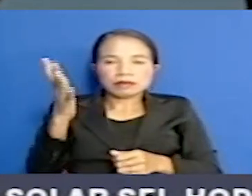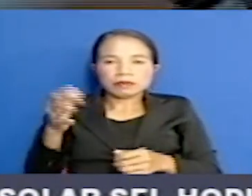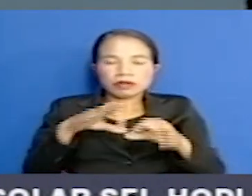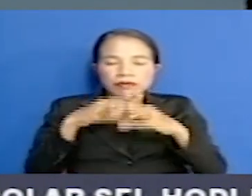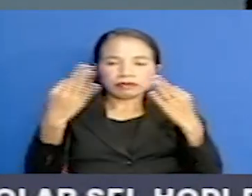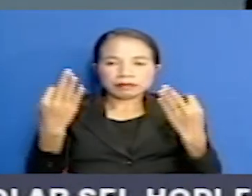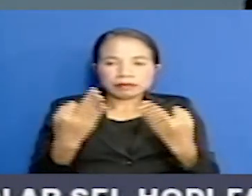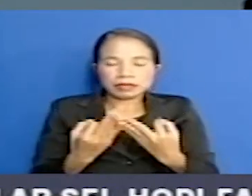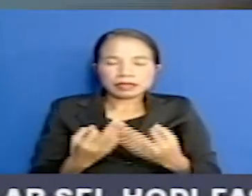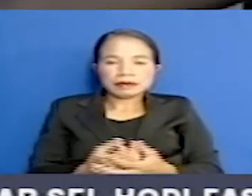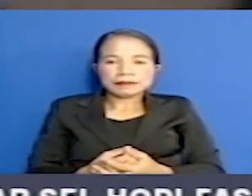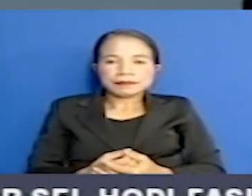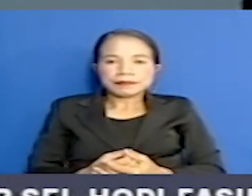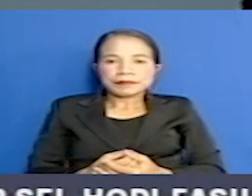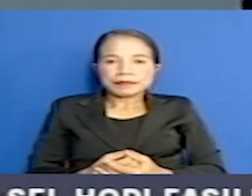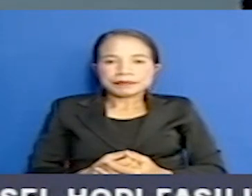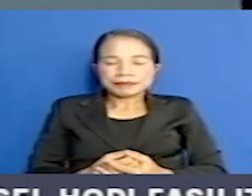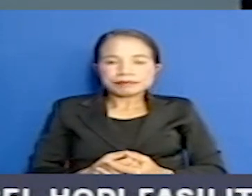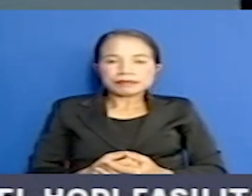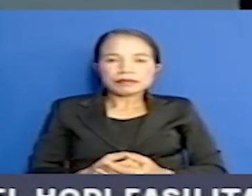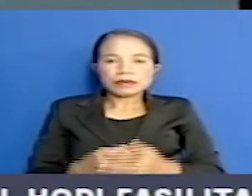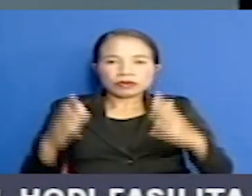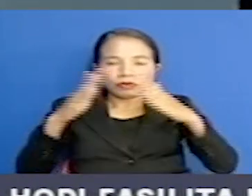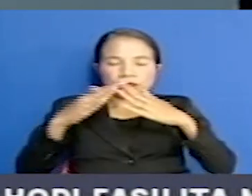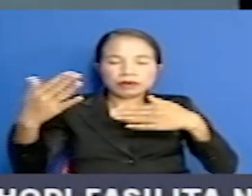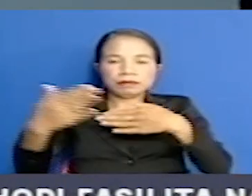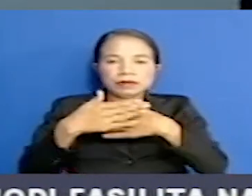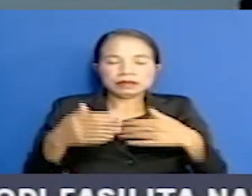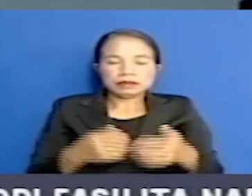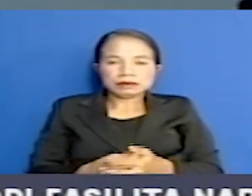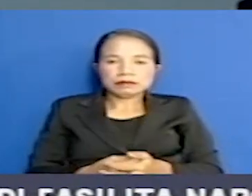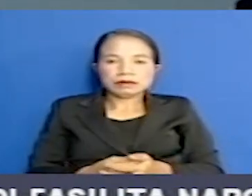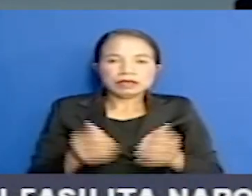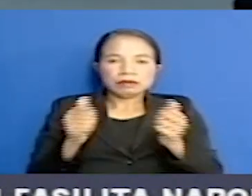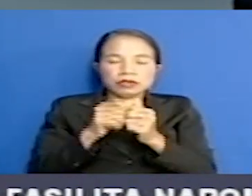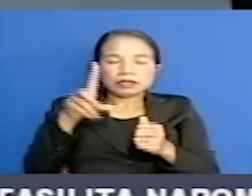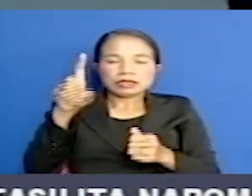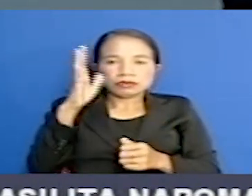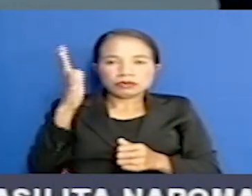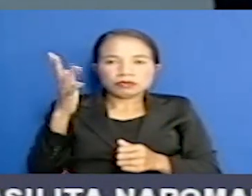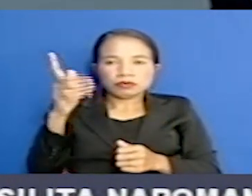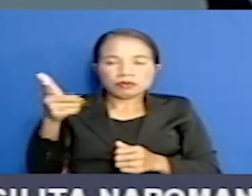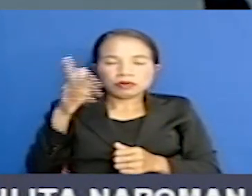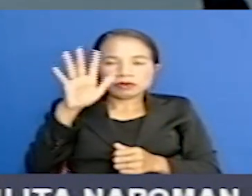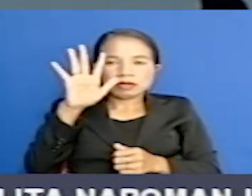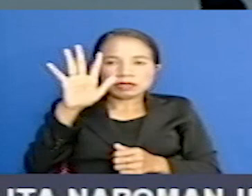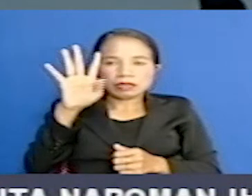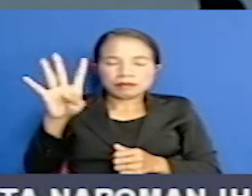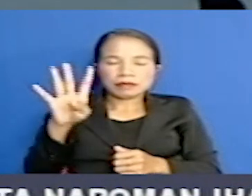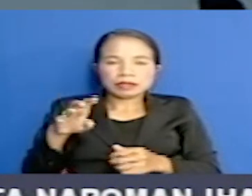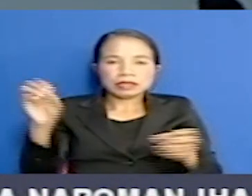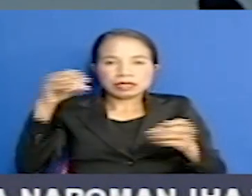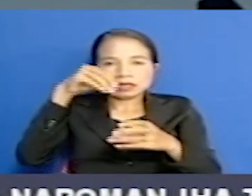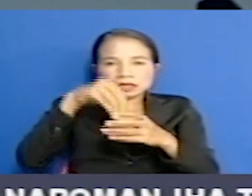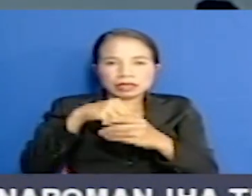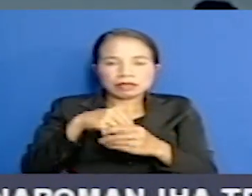ya larane, uma basic malo basic 150 kaka, ne tegangan ne 124. 124 ne la tama